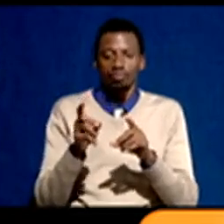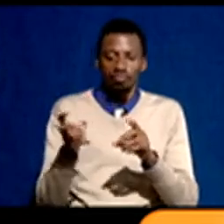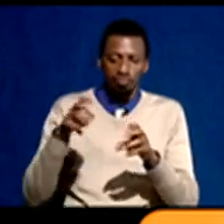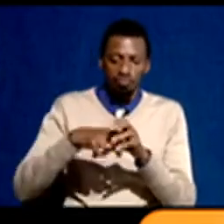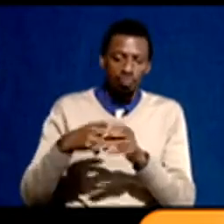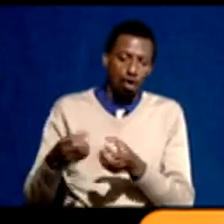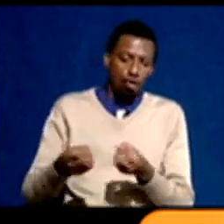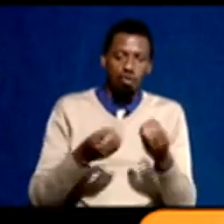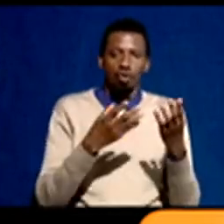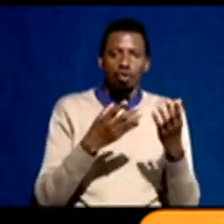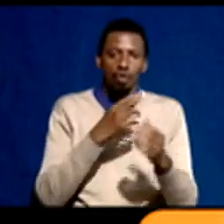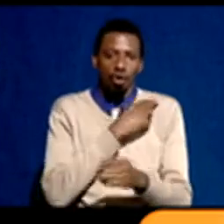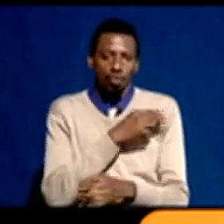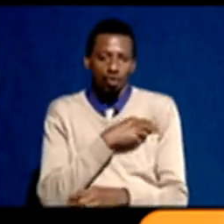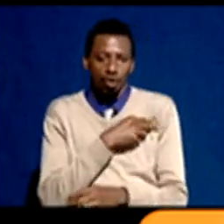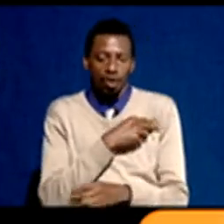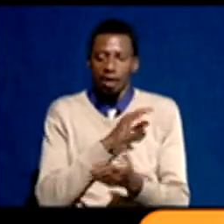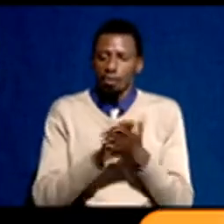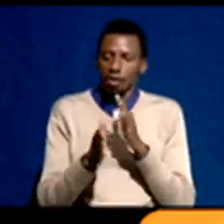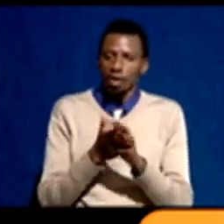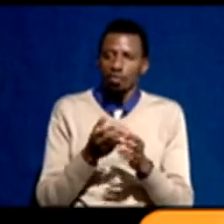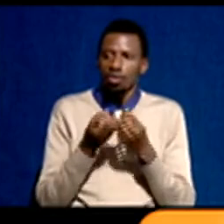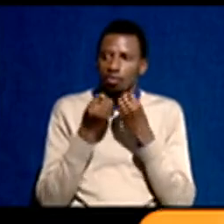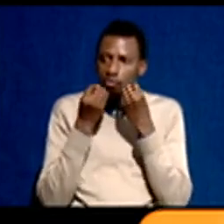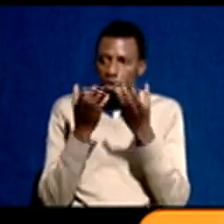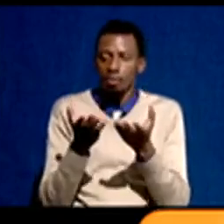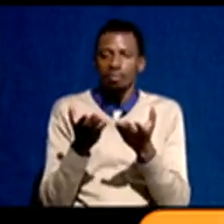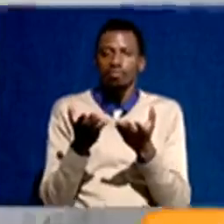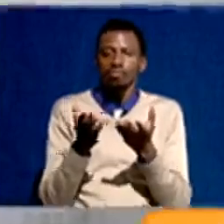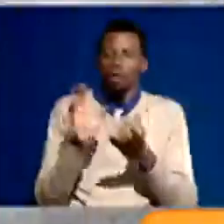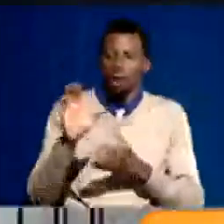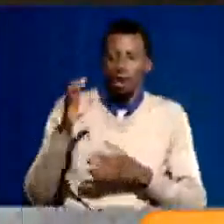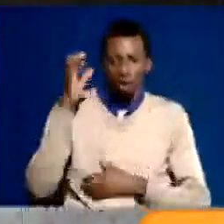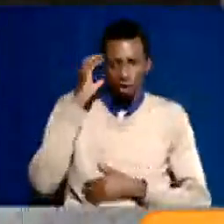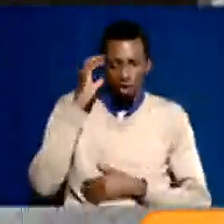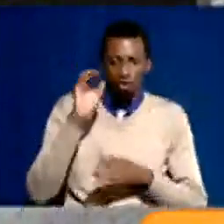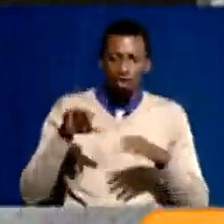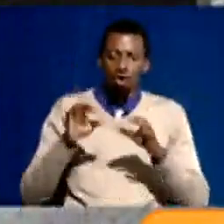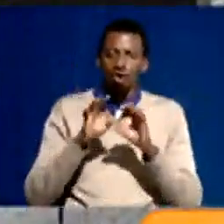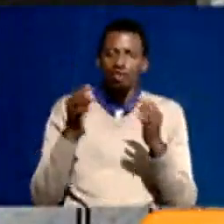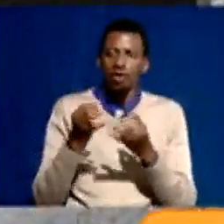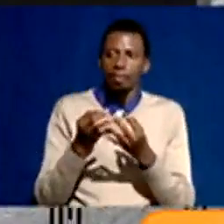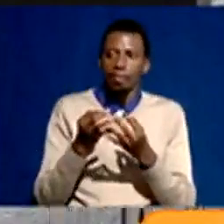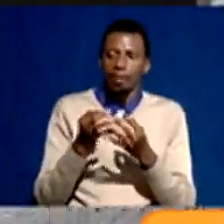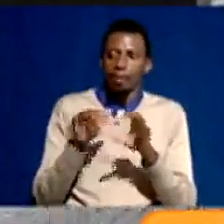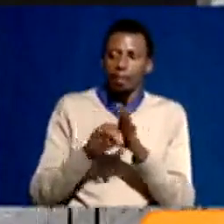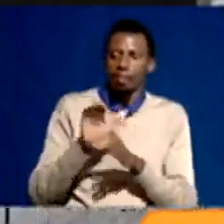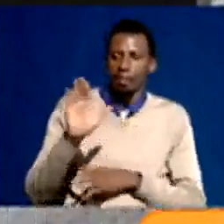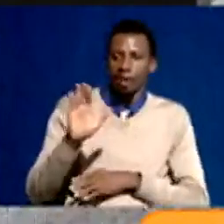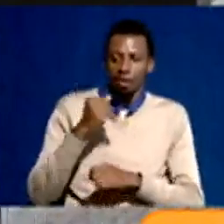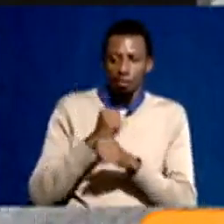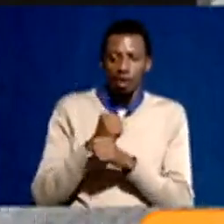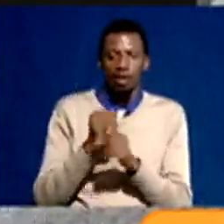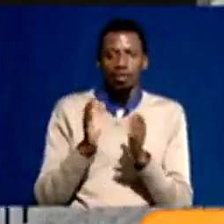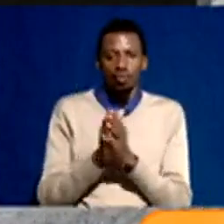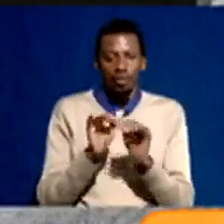Makadara bila ya kuifahamisha bandari na hata familia ya marehemu. He was working with one of our cleaning companies which are contracted.